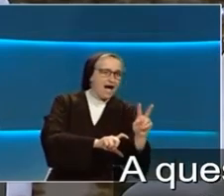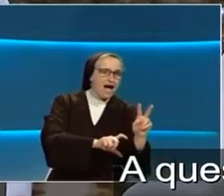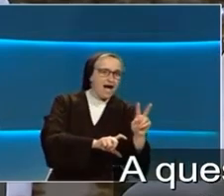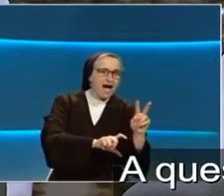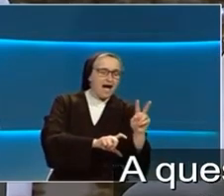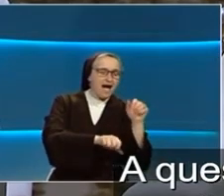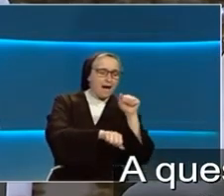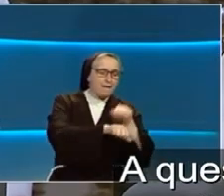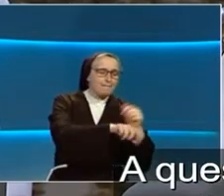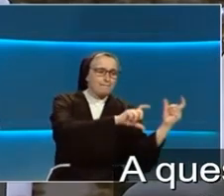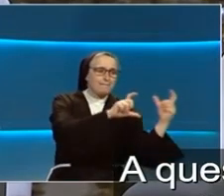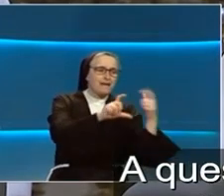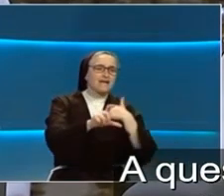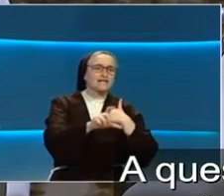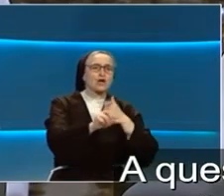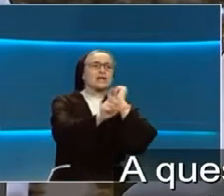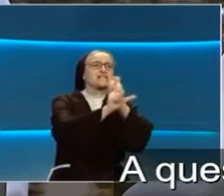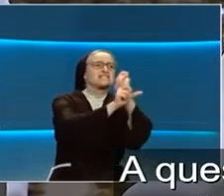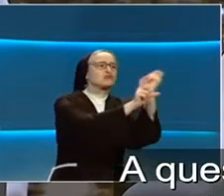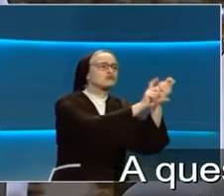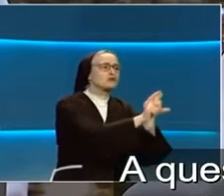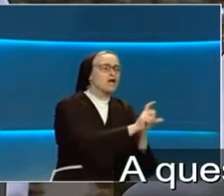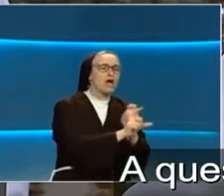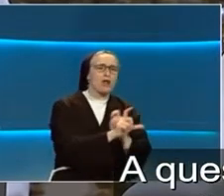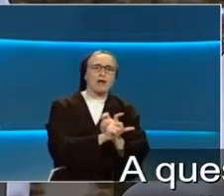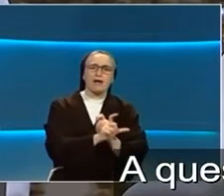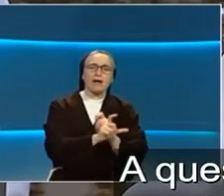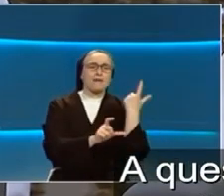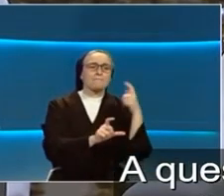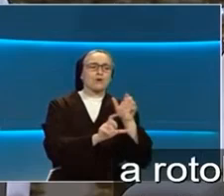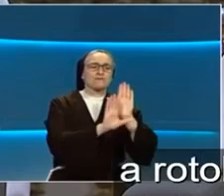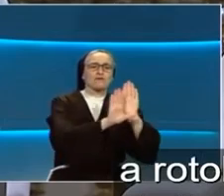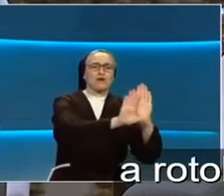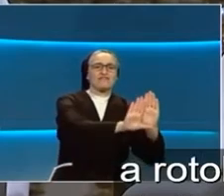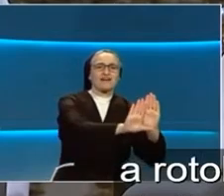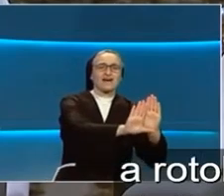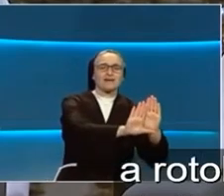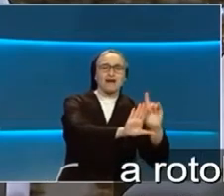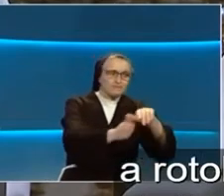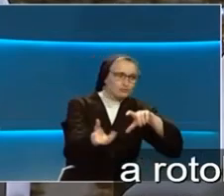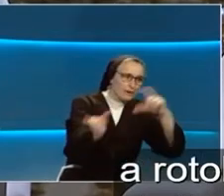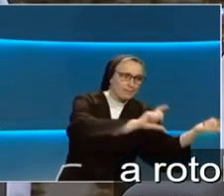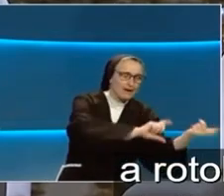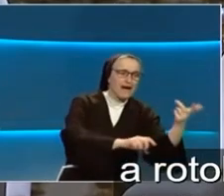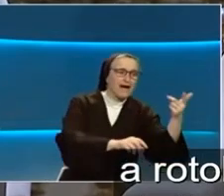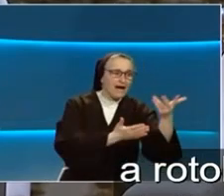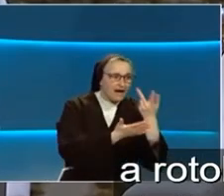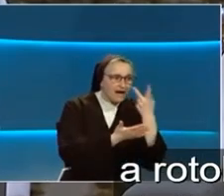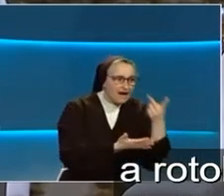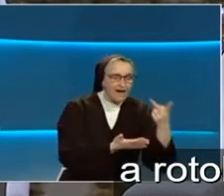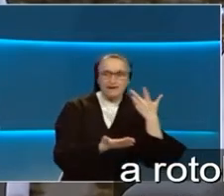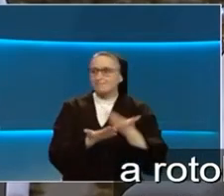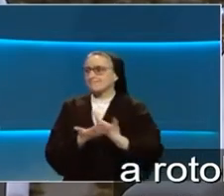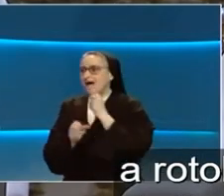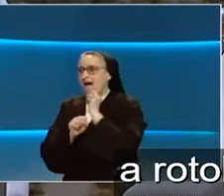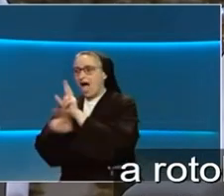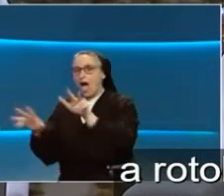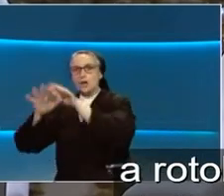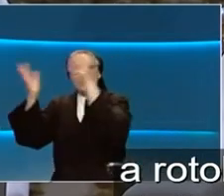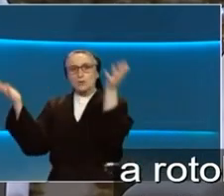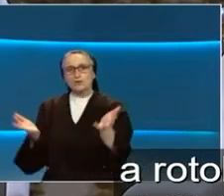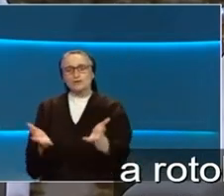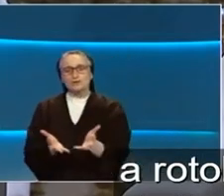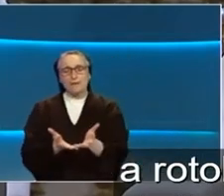자주 우리가 봉인된 무덤에 주님을 가두어 두었던 바로 그 무덤의 그 돌을 밀쳐내고 세상에